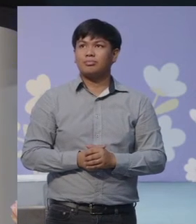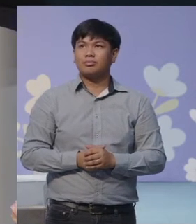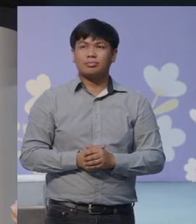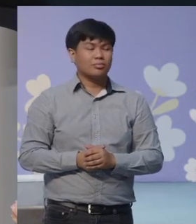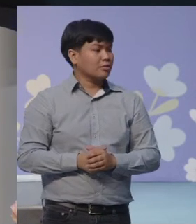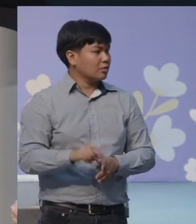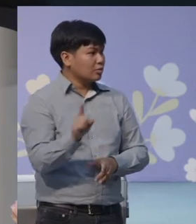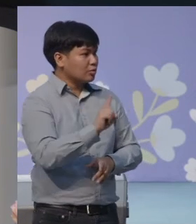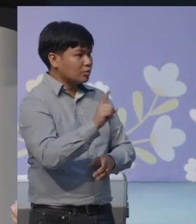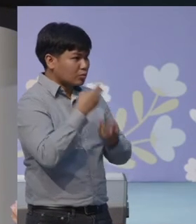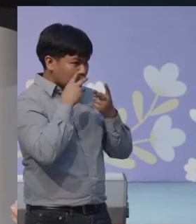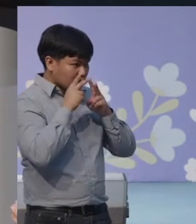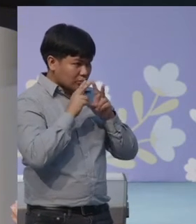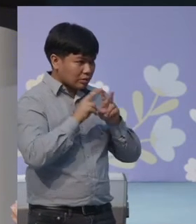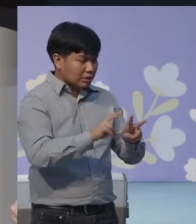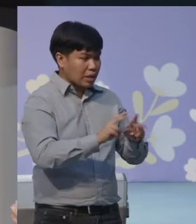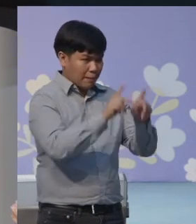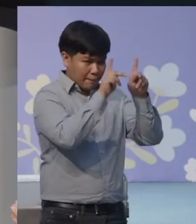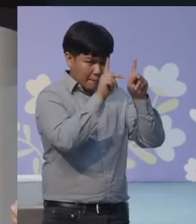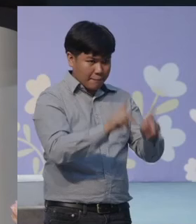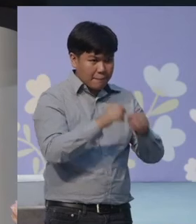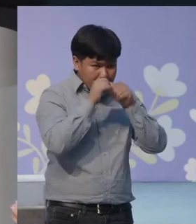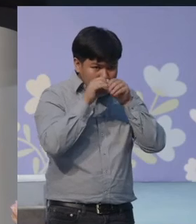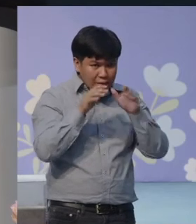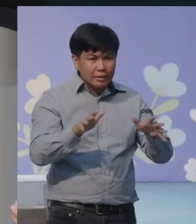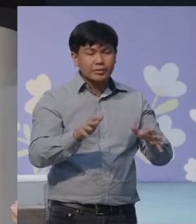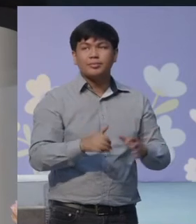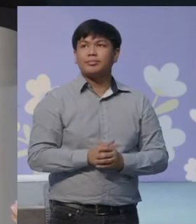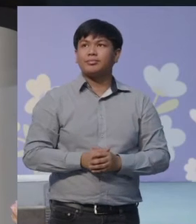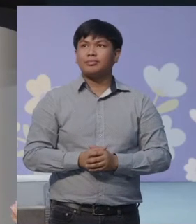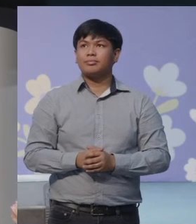ang makikita sa taong pinagpala?